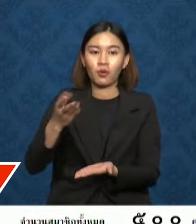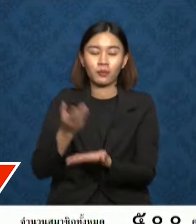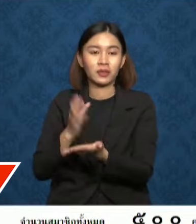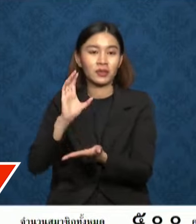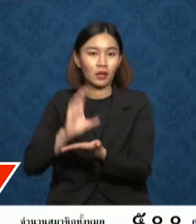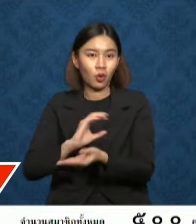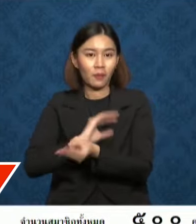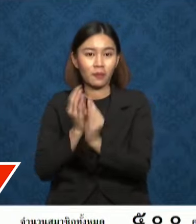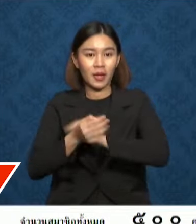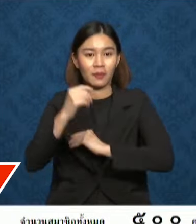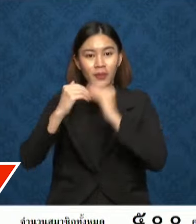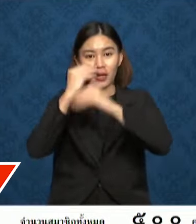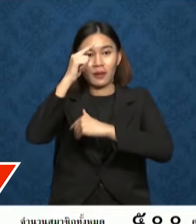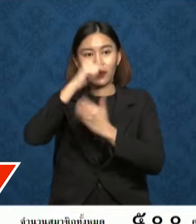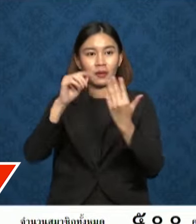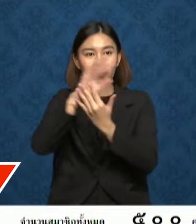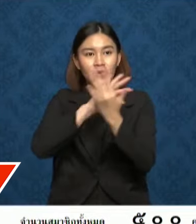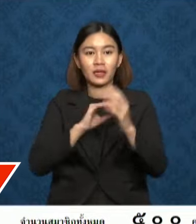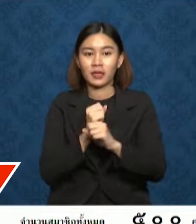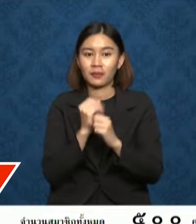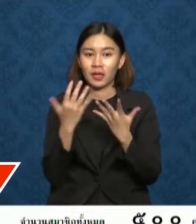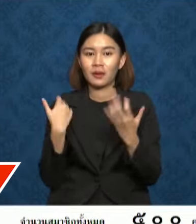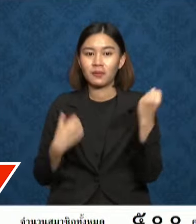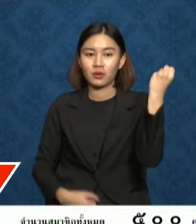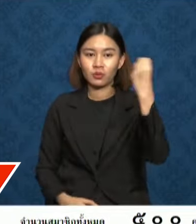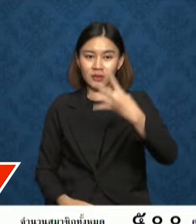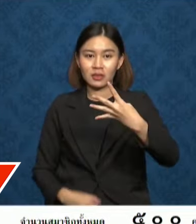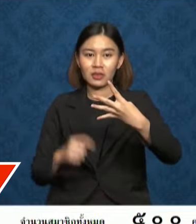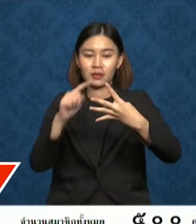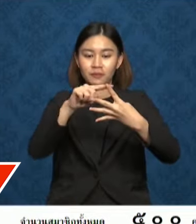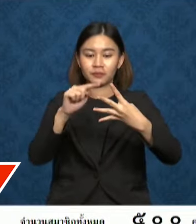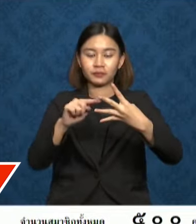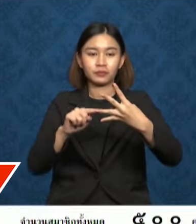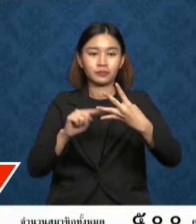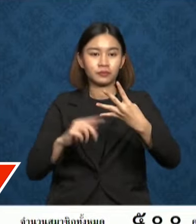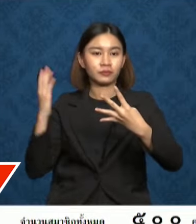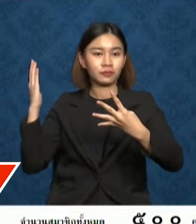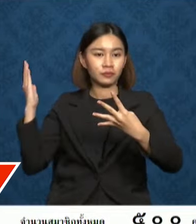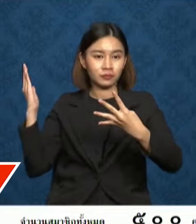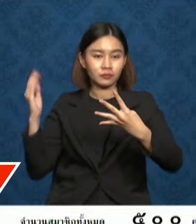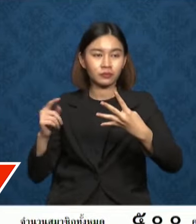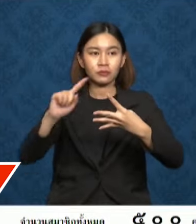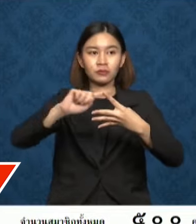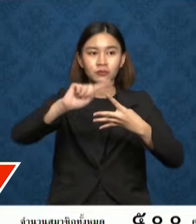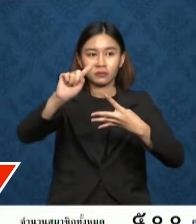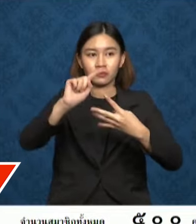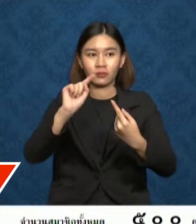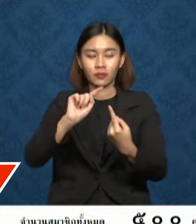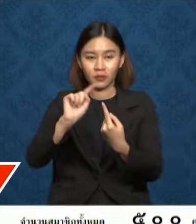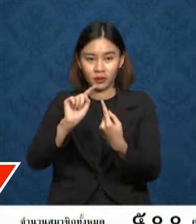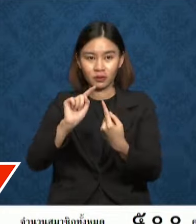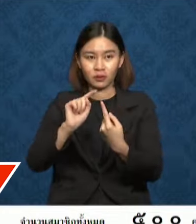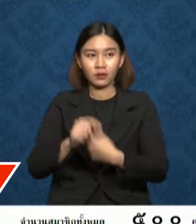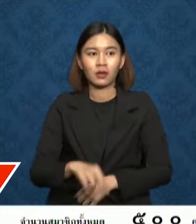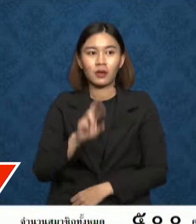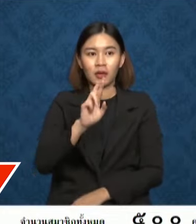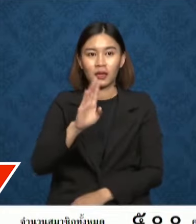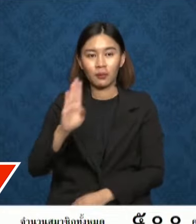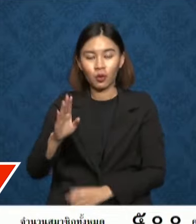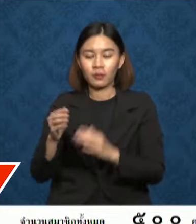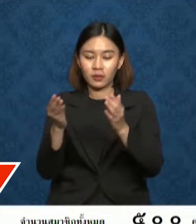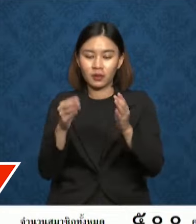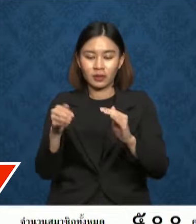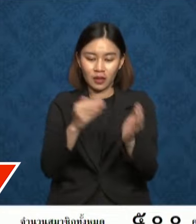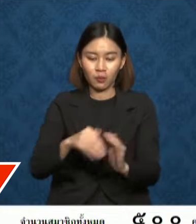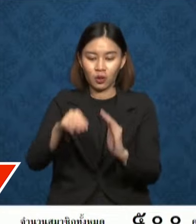เป็เคื่องมในกเปลยประเทศไดอย่ไรครัผมคิวามี 4คุสมบต 4 ข้อนี้ทสำคญได้กัน 1. ควจะต้เป็นระบบและกบ